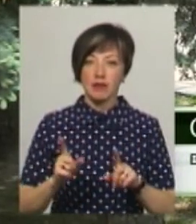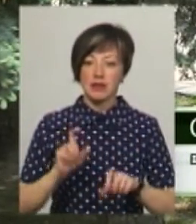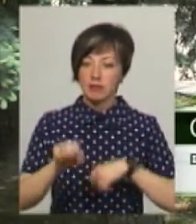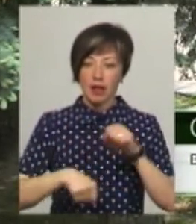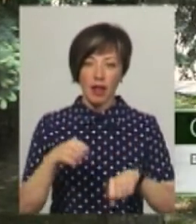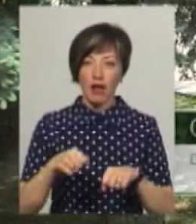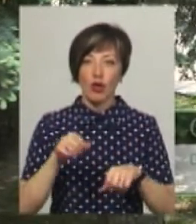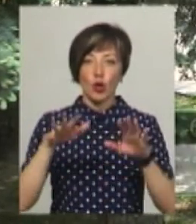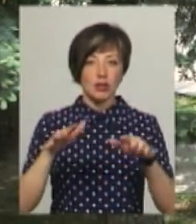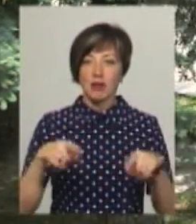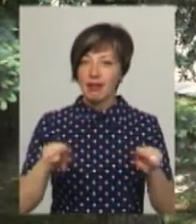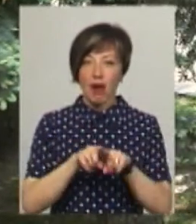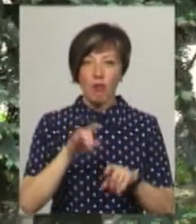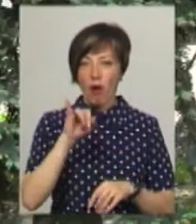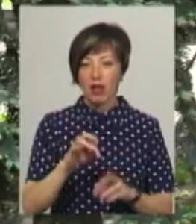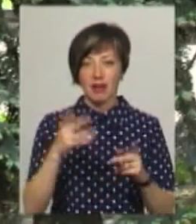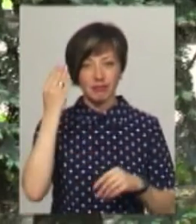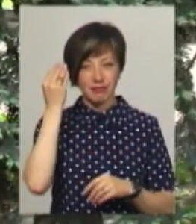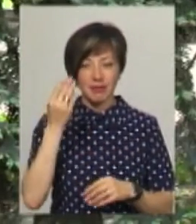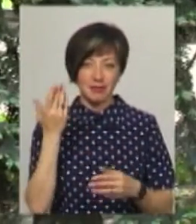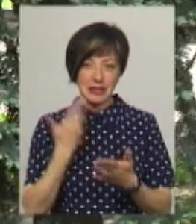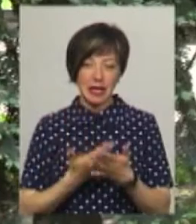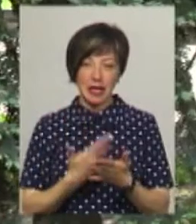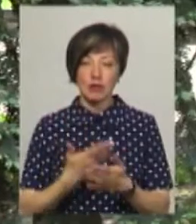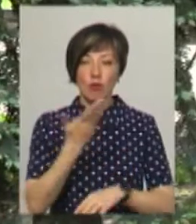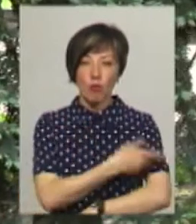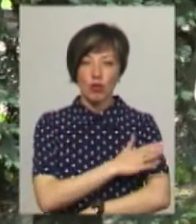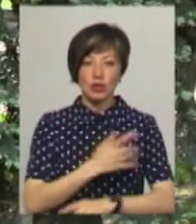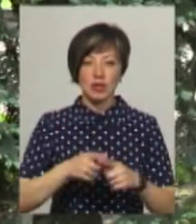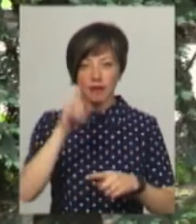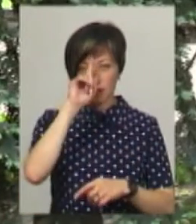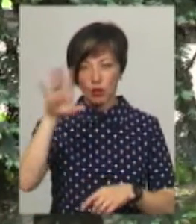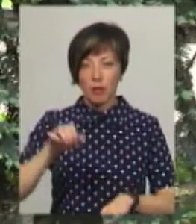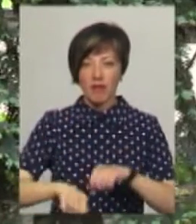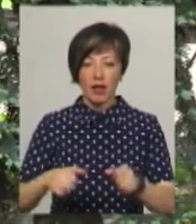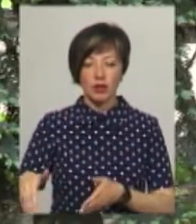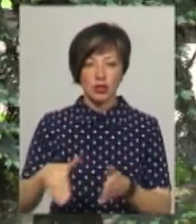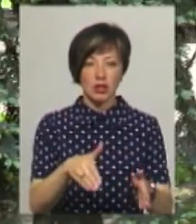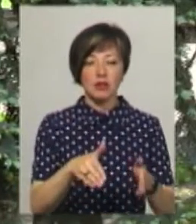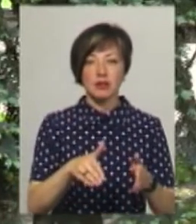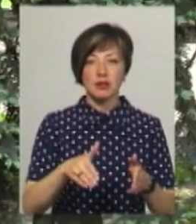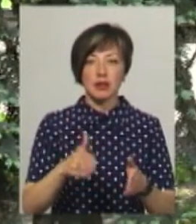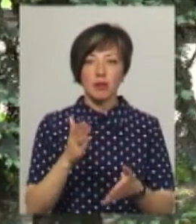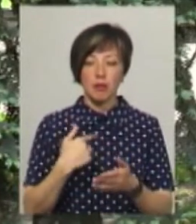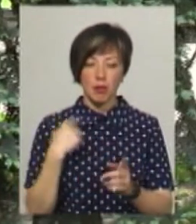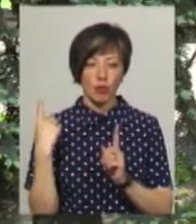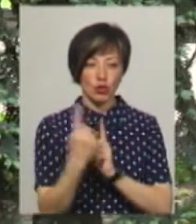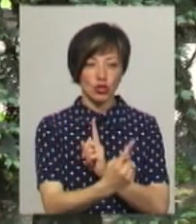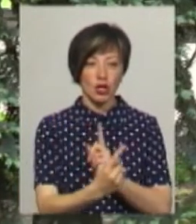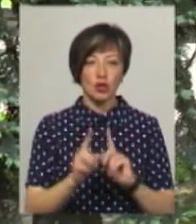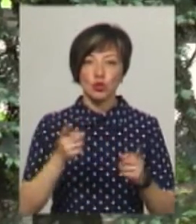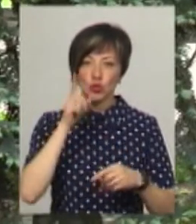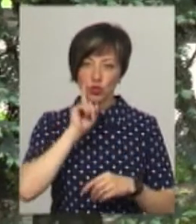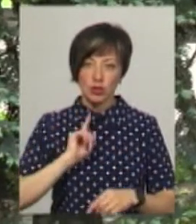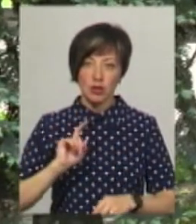так вже погано, як багато кому здається. В Польщі це відомий велошлях Грінвело. Ми проїжджали, тобто дуже